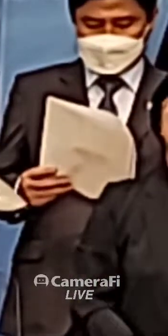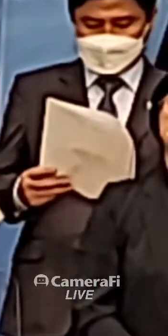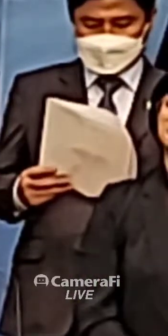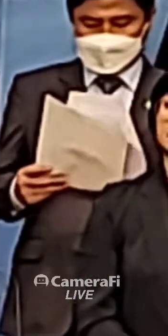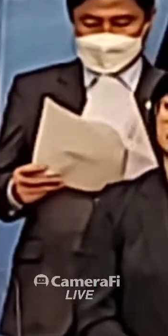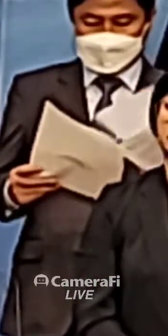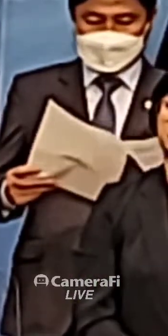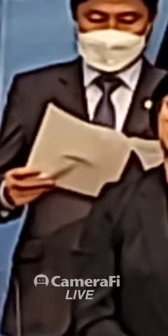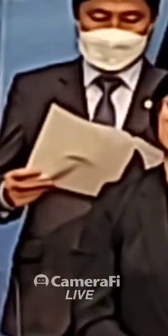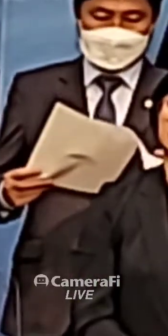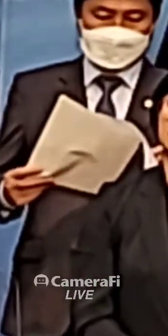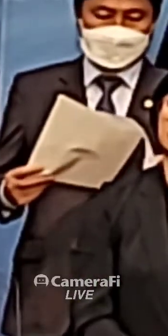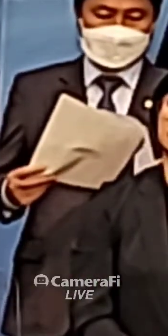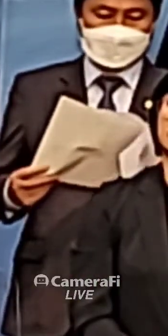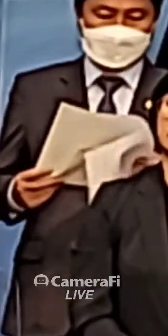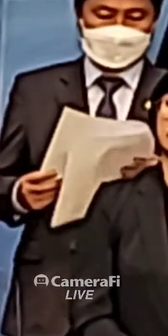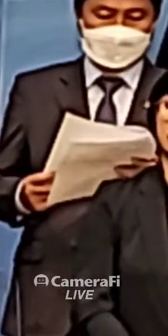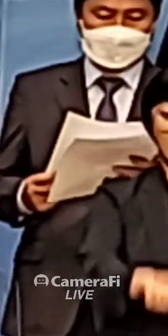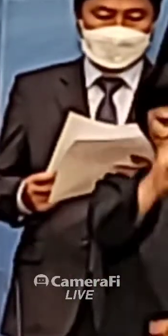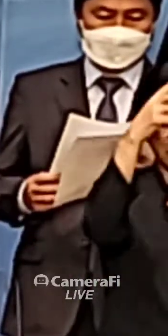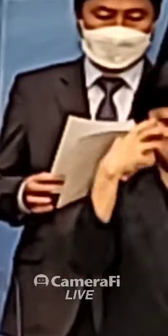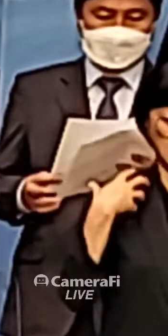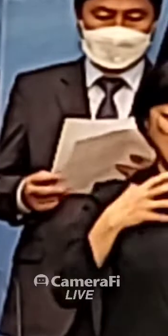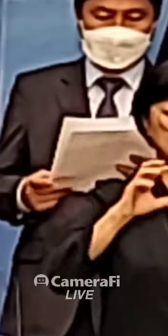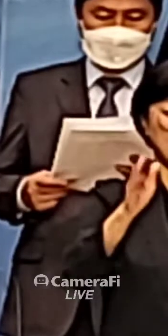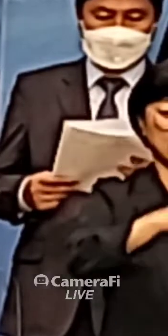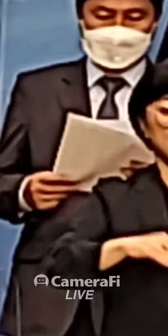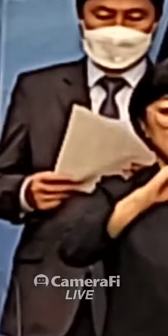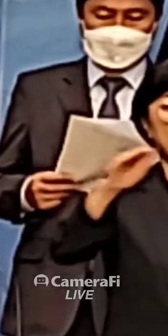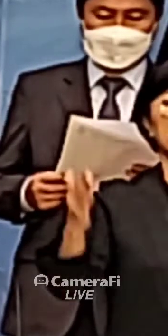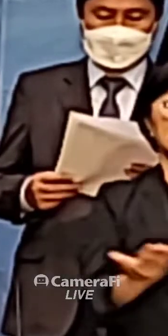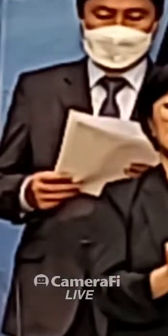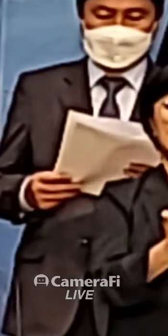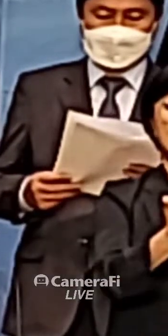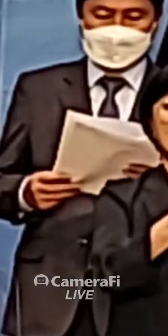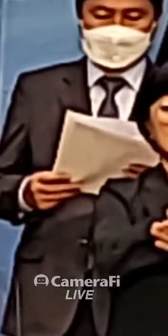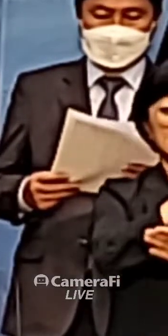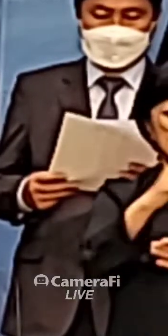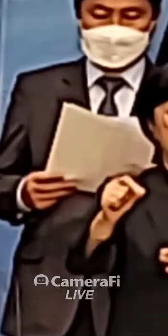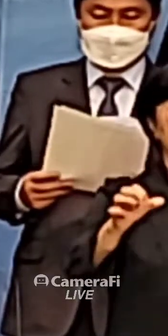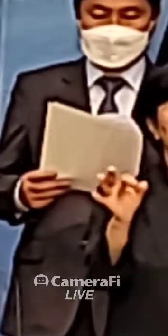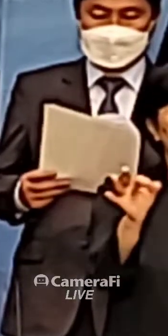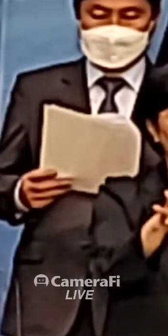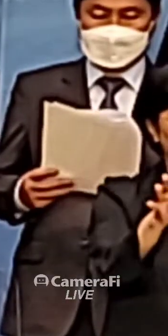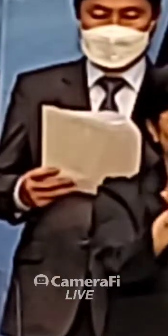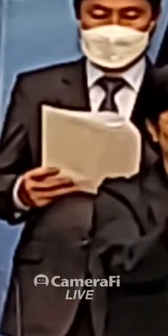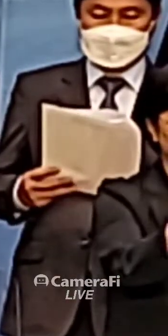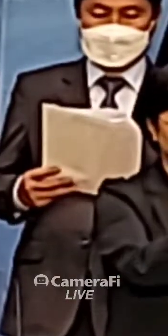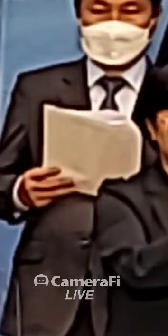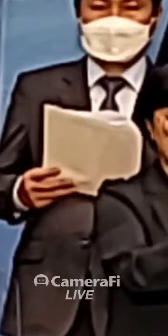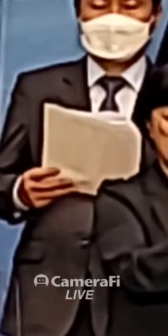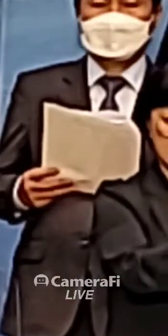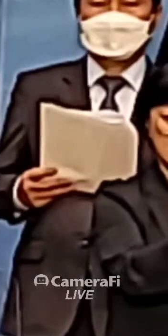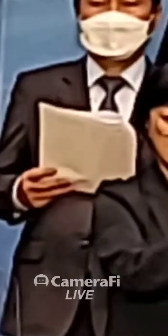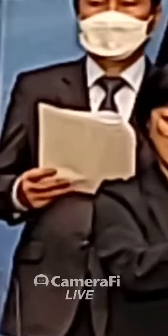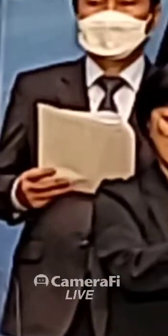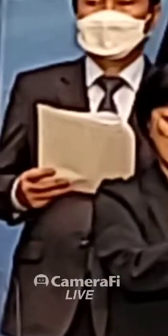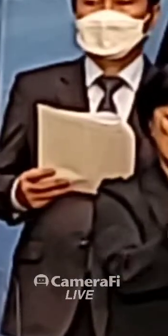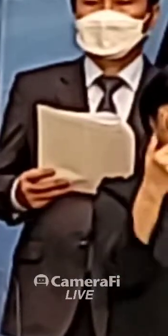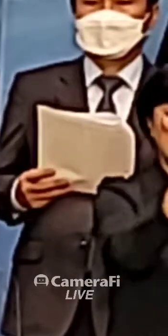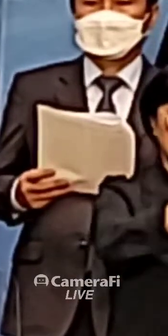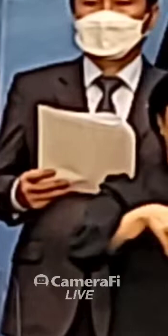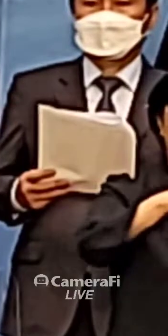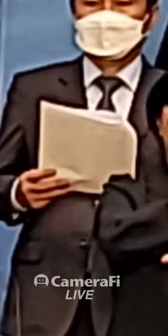있습니다. 정부가 국가 균형 발전과 지방 소멸 대응을 위해 전략적으로